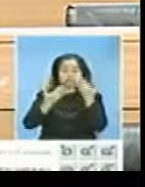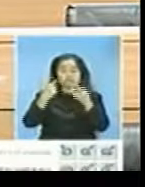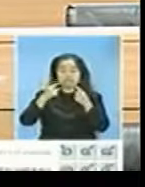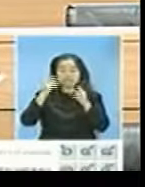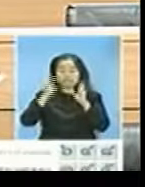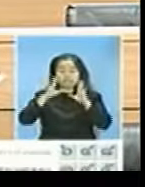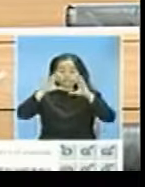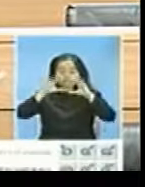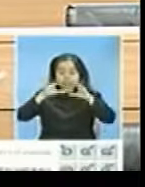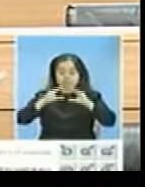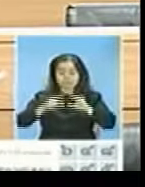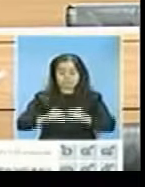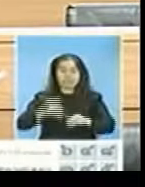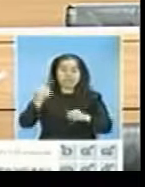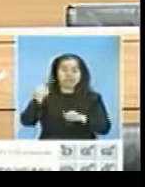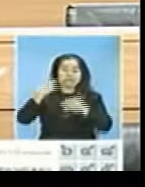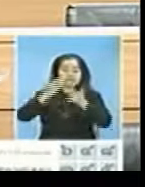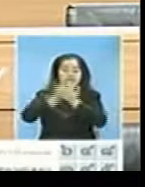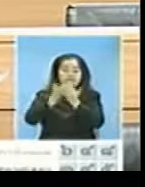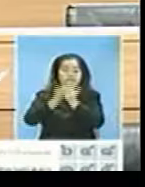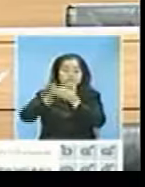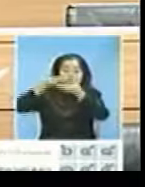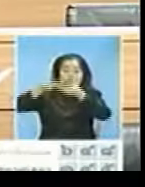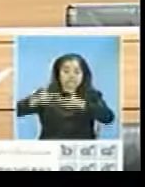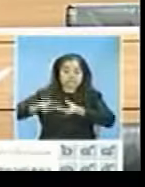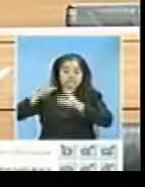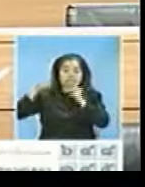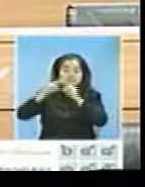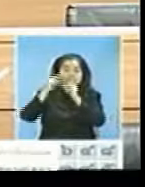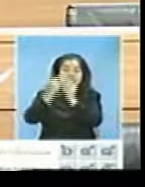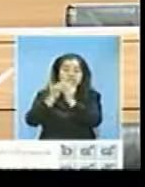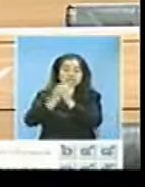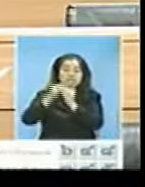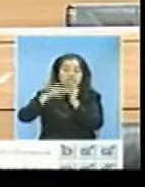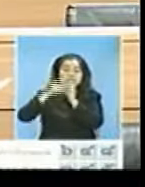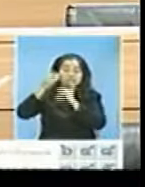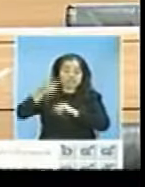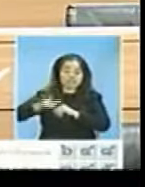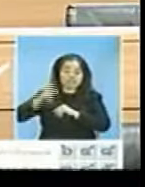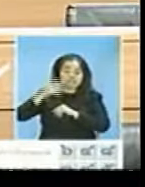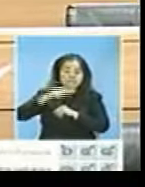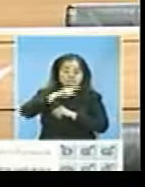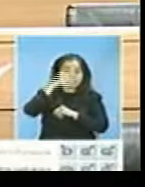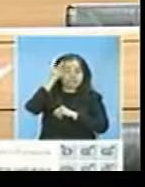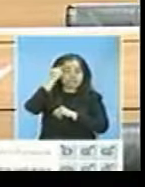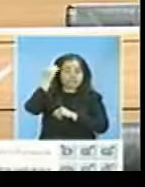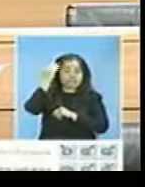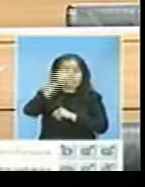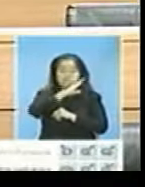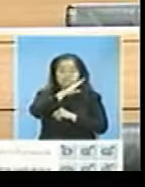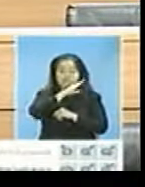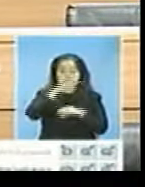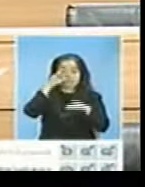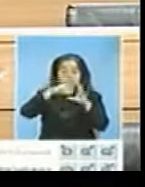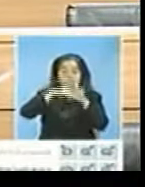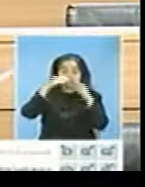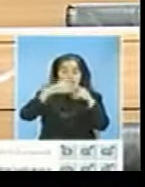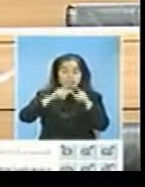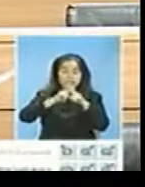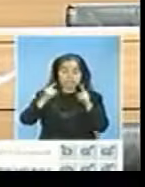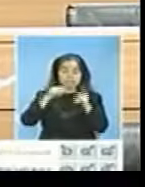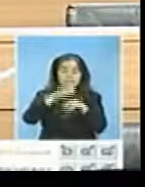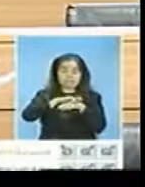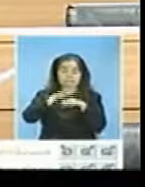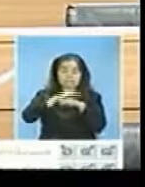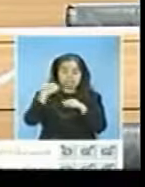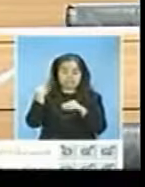ได้แล้วเพราะฉะนั้นคนที่จะสมัครสสรต้องตระหนักในจุดที่หนึ่งก่อนว่าถ้าท่านได้รับเลือกตั้งมาเป็นสสร